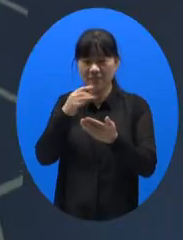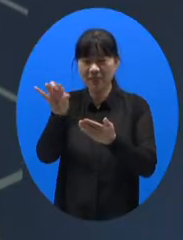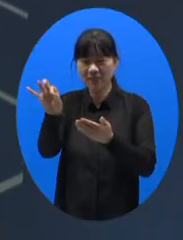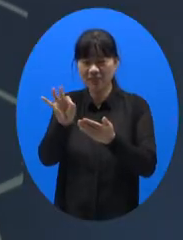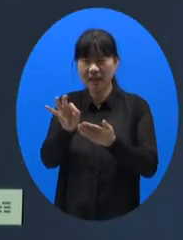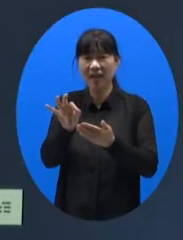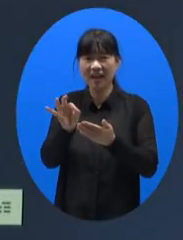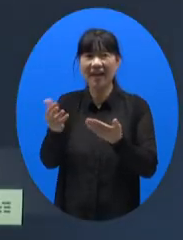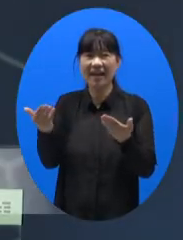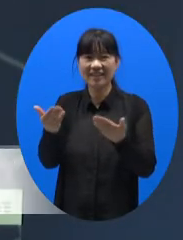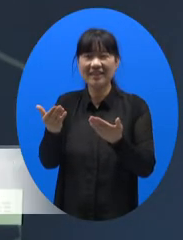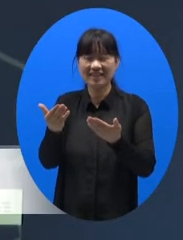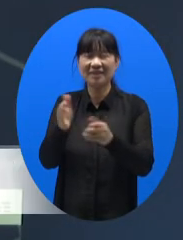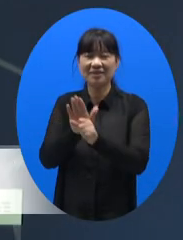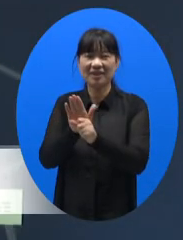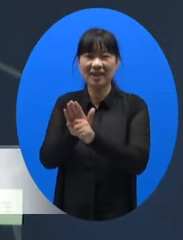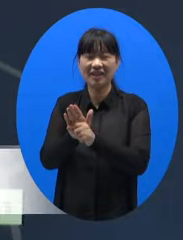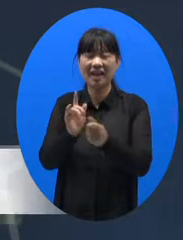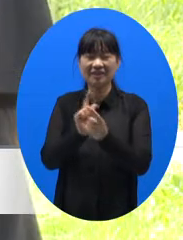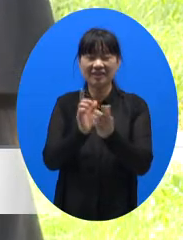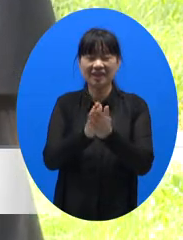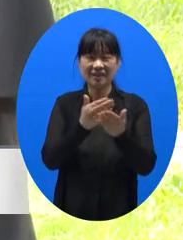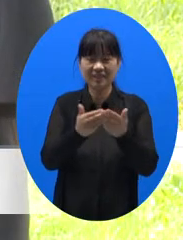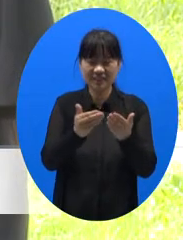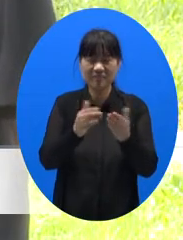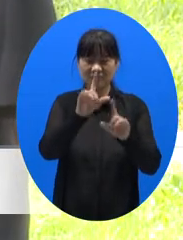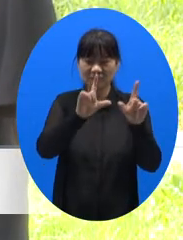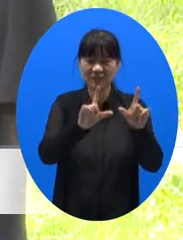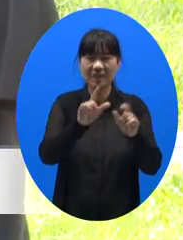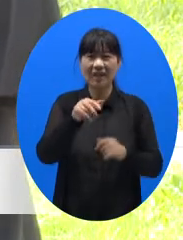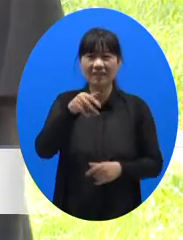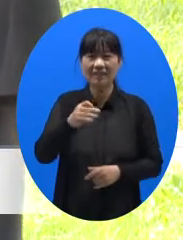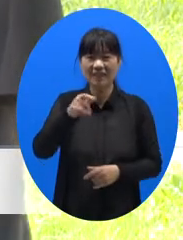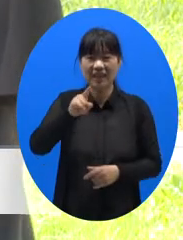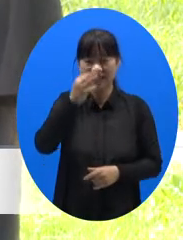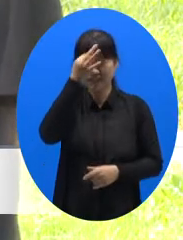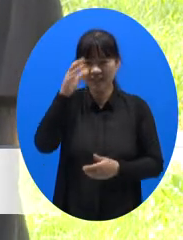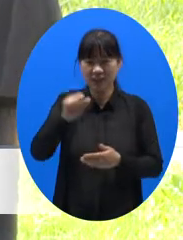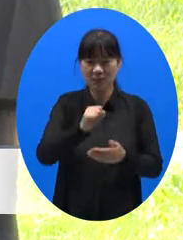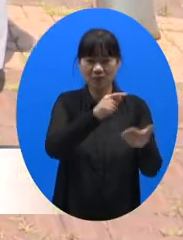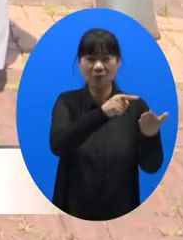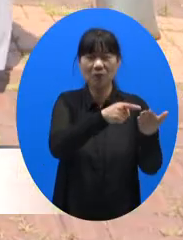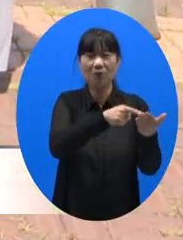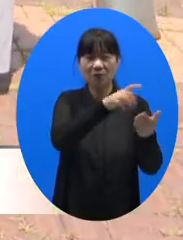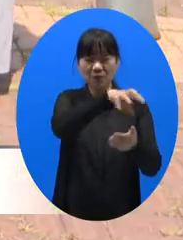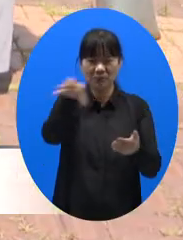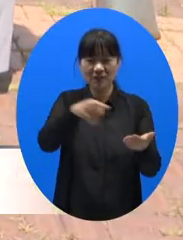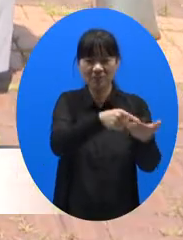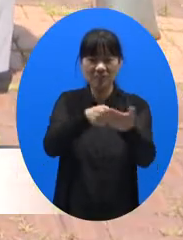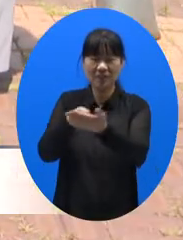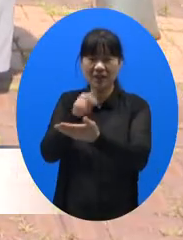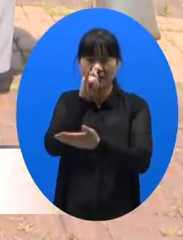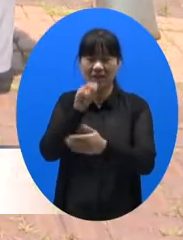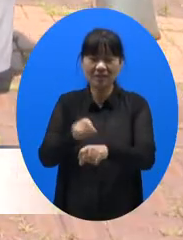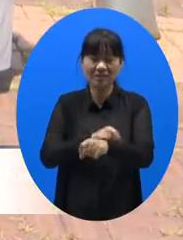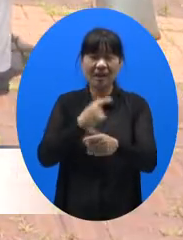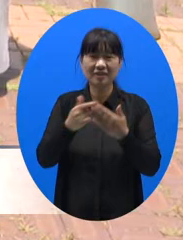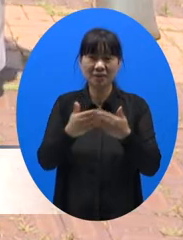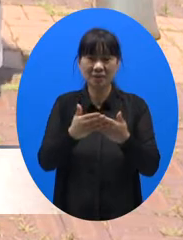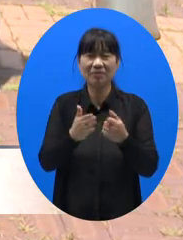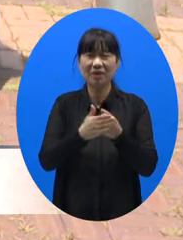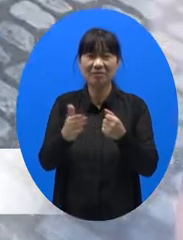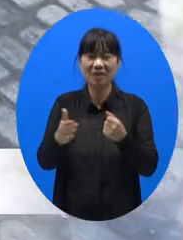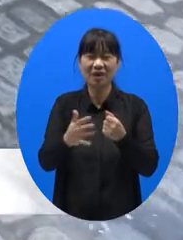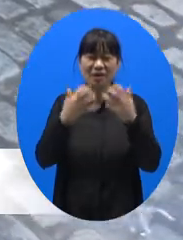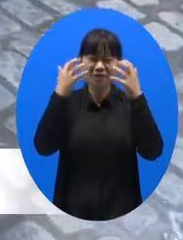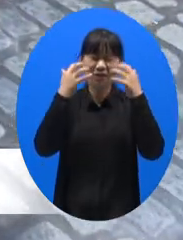합니다. 직접 그린 캐릭터를 증강 기술을 이용해 광장 이곳저곳에 띄워봅니다. 색다른 미술 체험에 더운 줄도